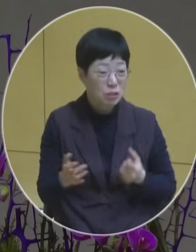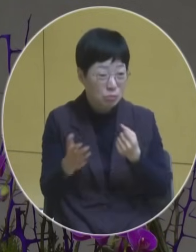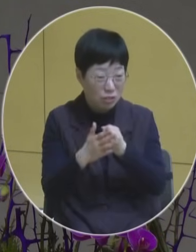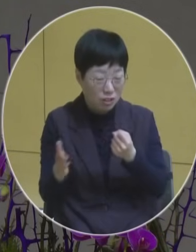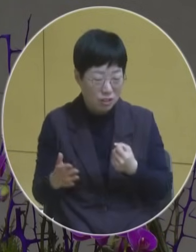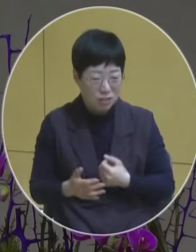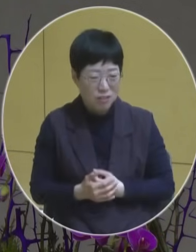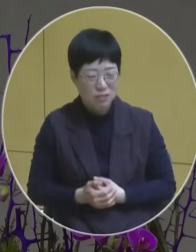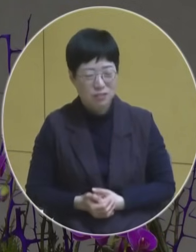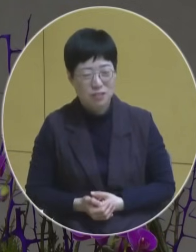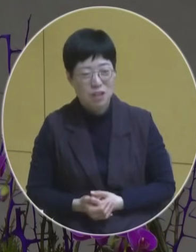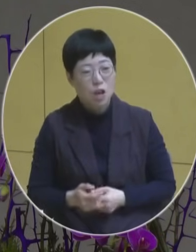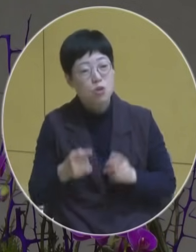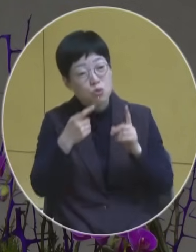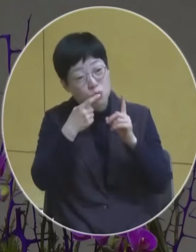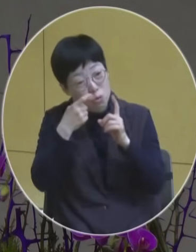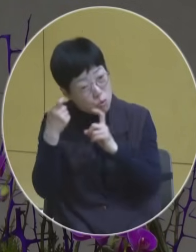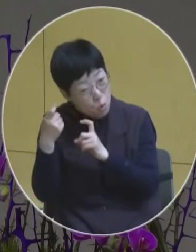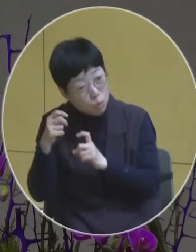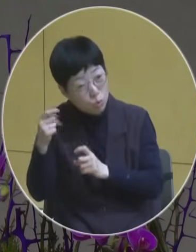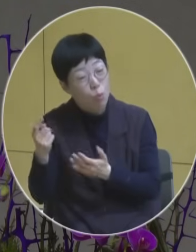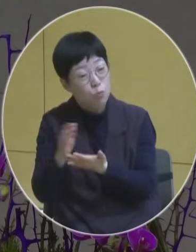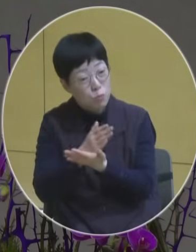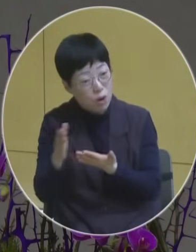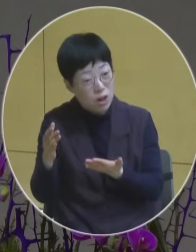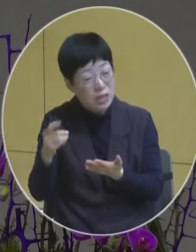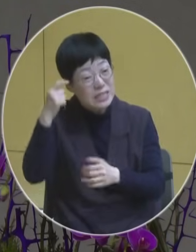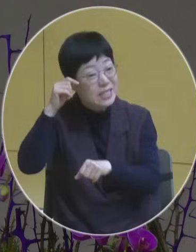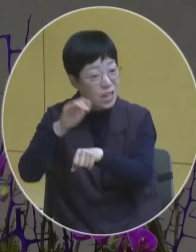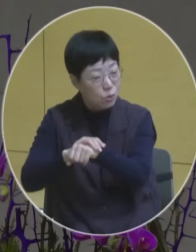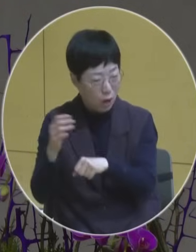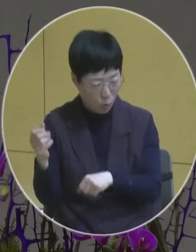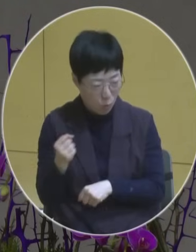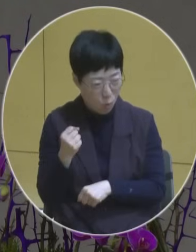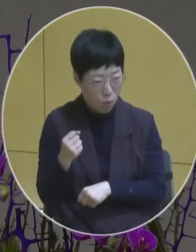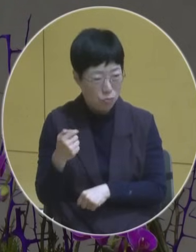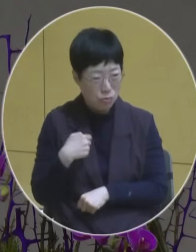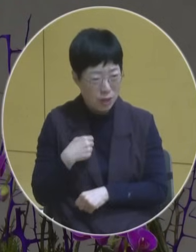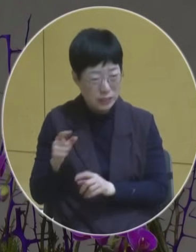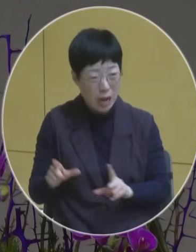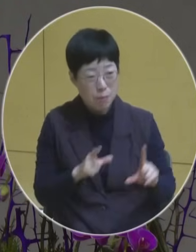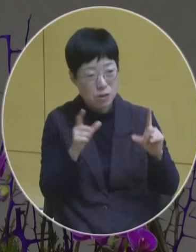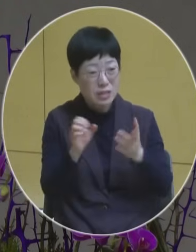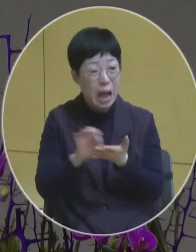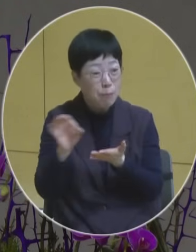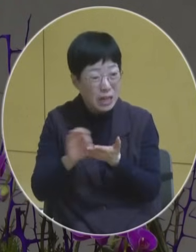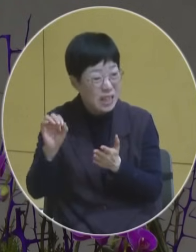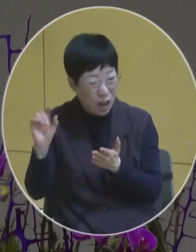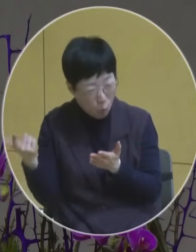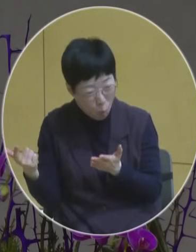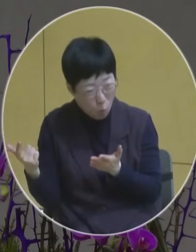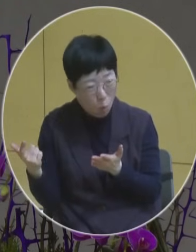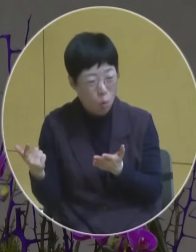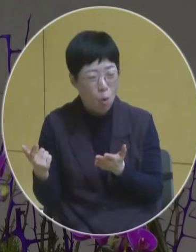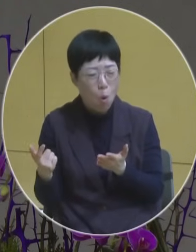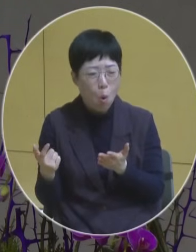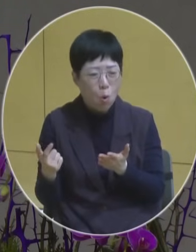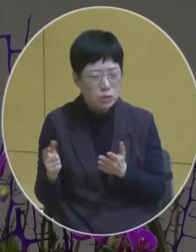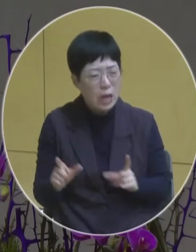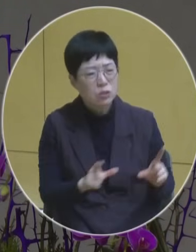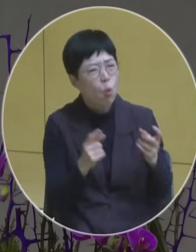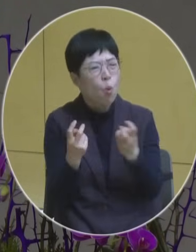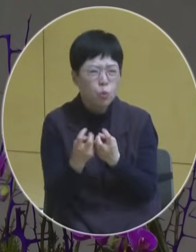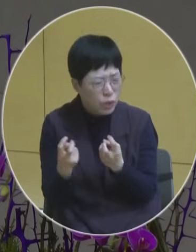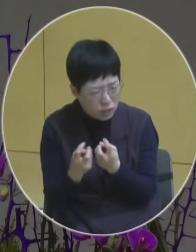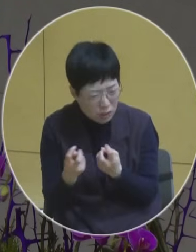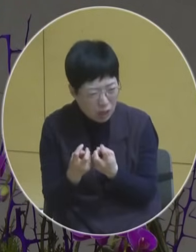그래서 유혹도 분별하는 지혜를 갖고 내 삶을 낭비하지 않고 어떻게 살아야 될 것인가 하는 그